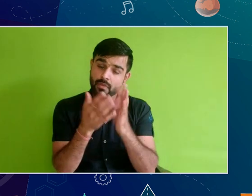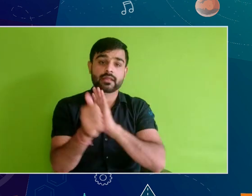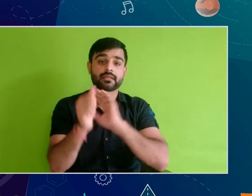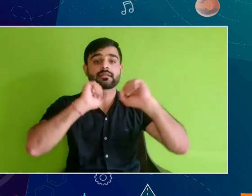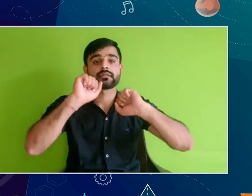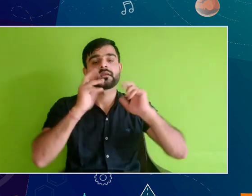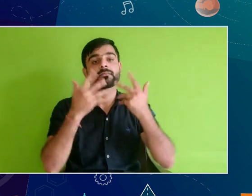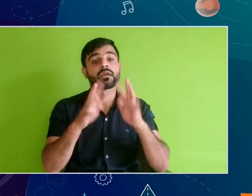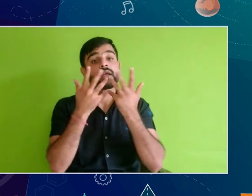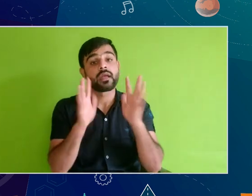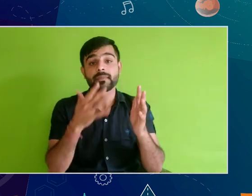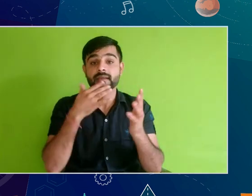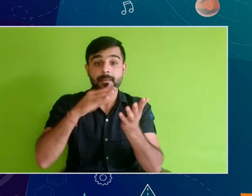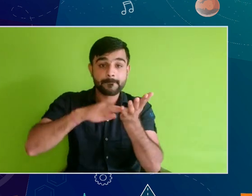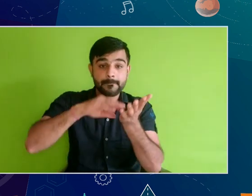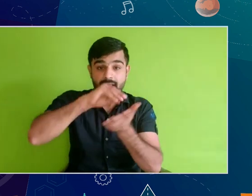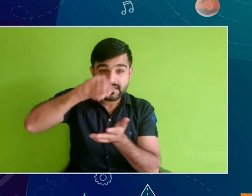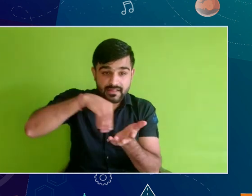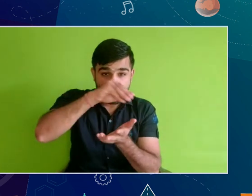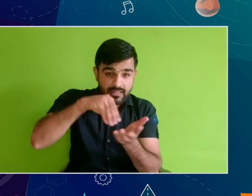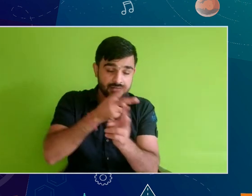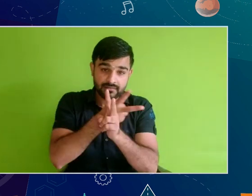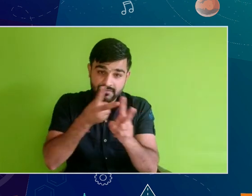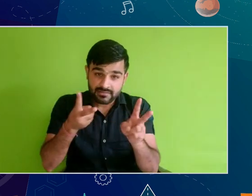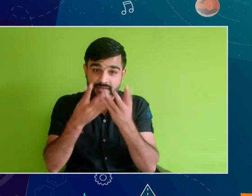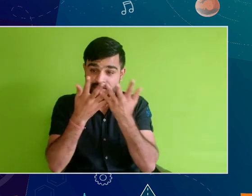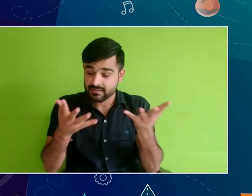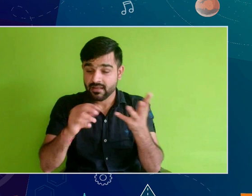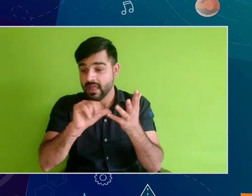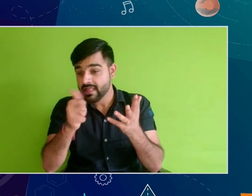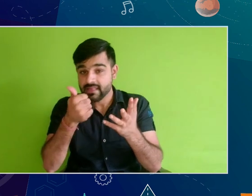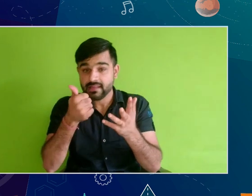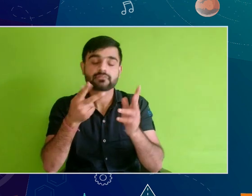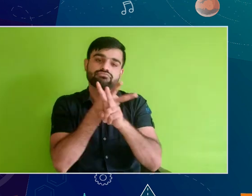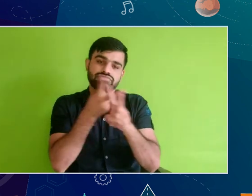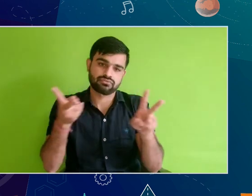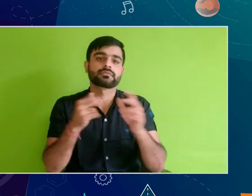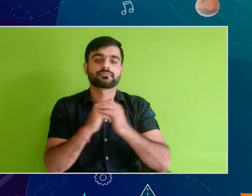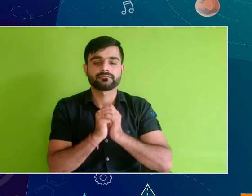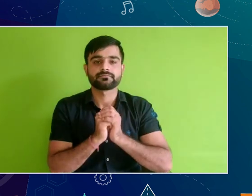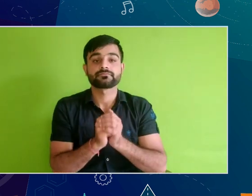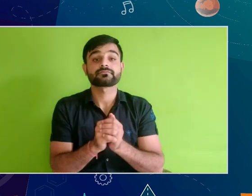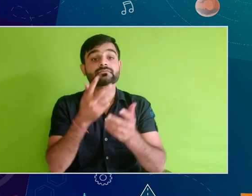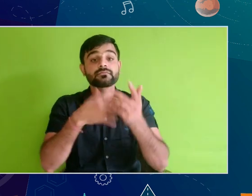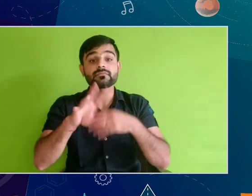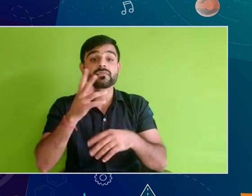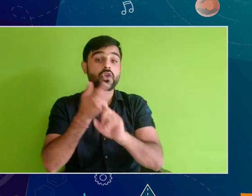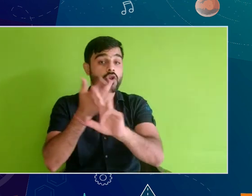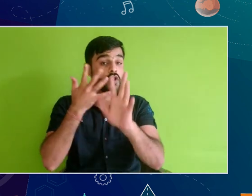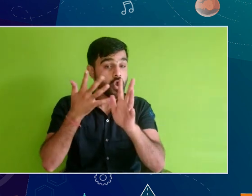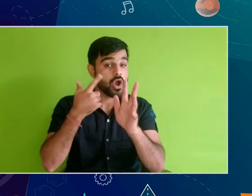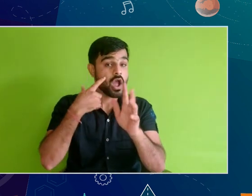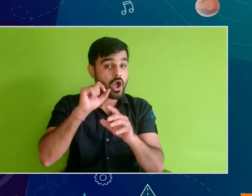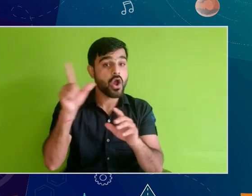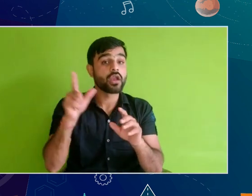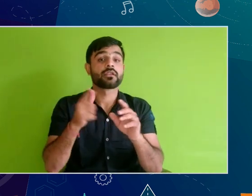जो मसाले हैं, उनके जो इंग्रेडिएंट्स हैं, वो भी अलग होते हैं। सो कोकोनट ऑयल और करी लीव्स हमें ये बताते